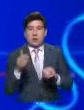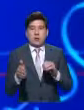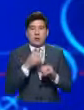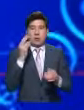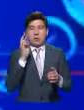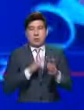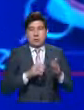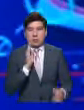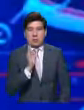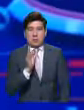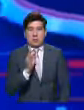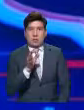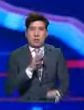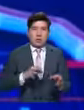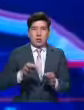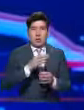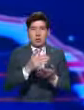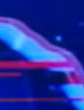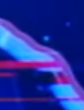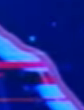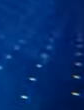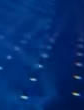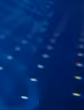Осы және өзге де ақпараттар экономика топтамасында.